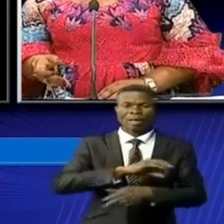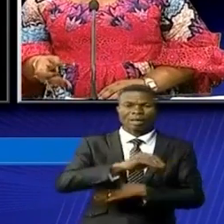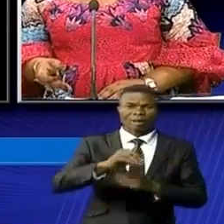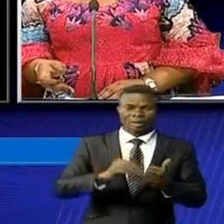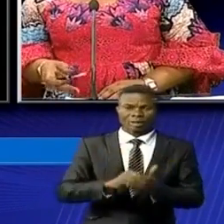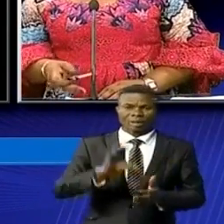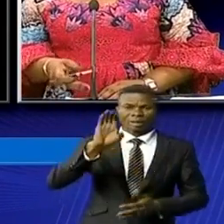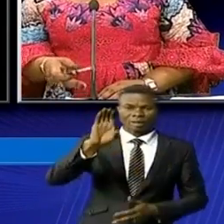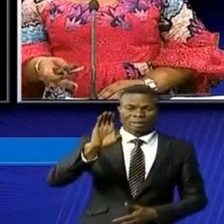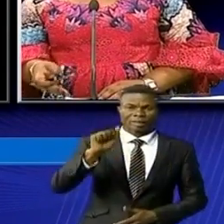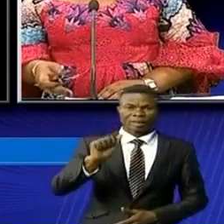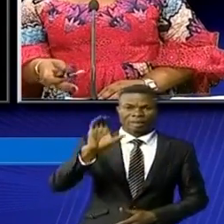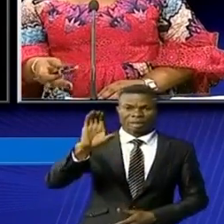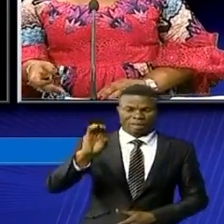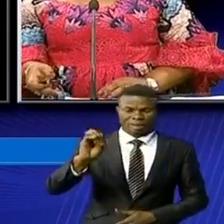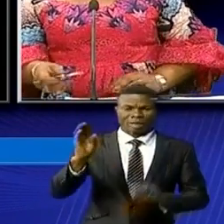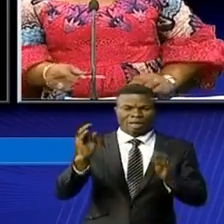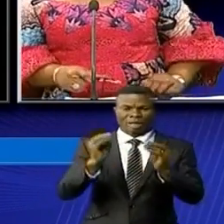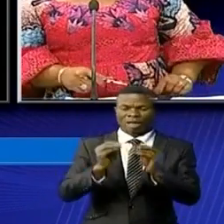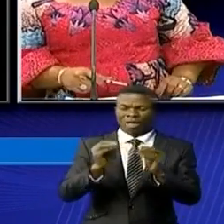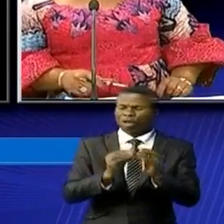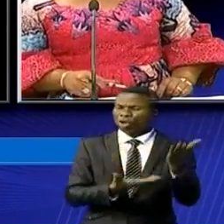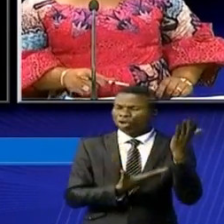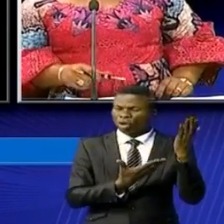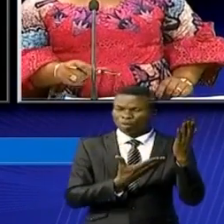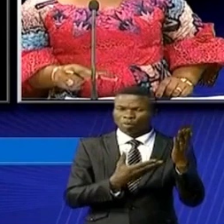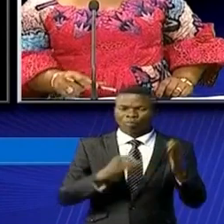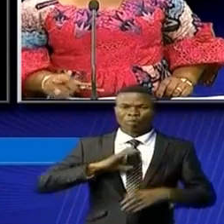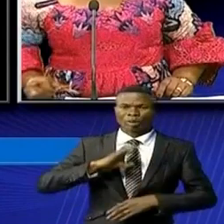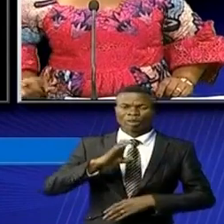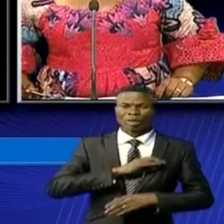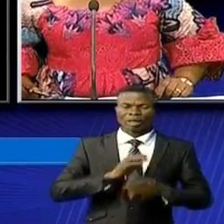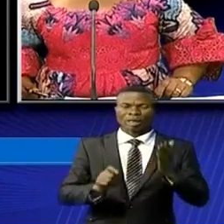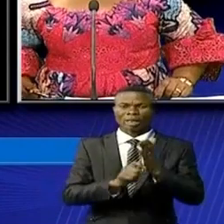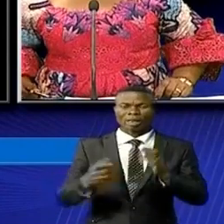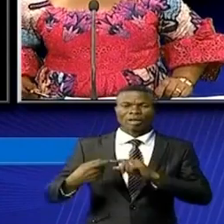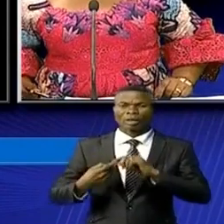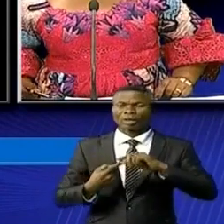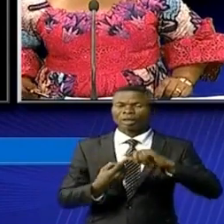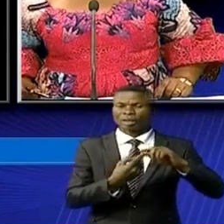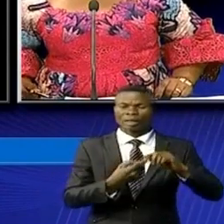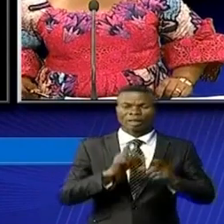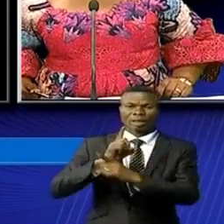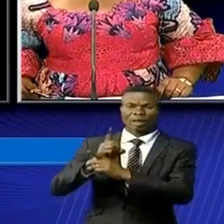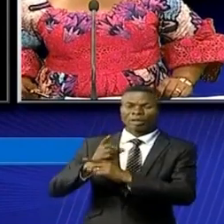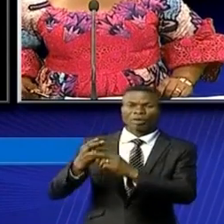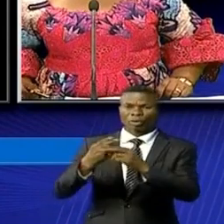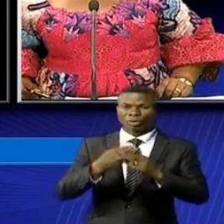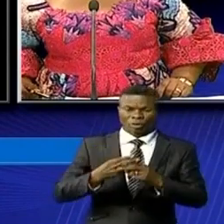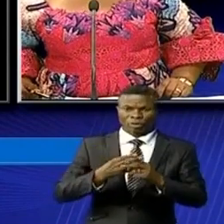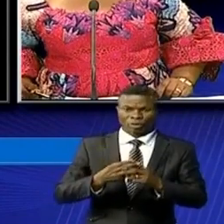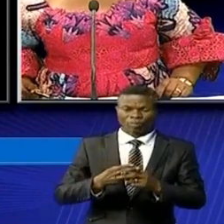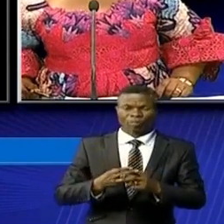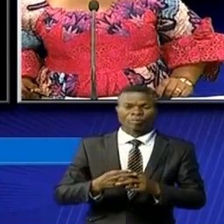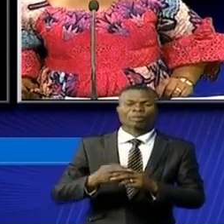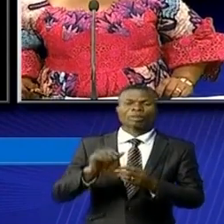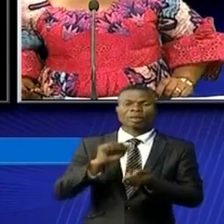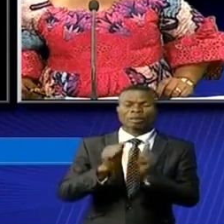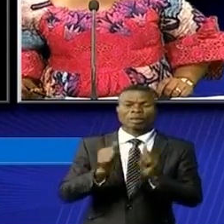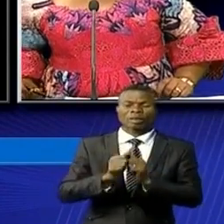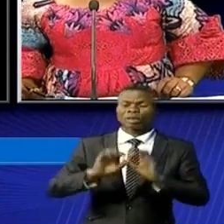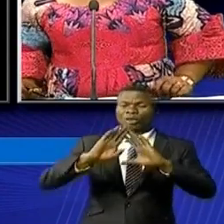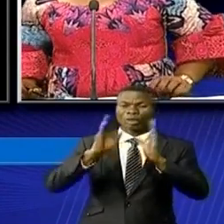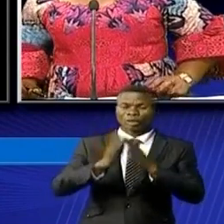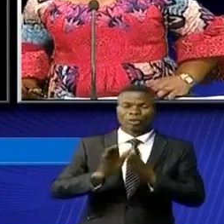sont en session extraordinaire du comité technique spécialisé de la défense et sécurité sûreté et chefs d'états